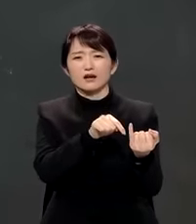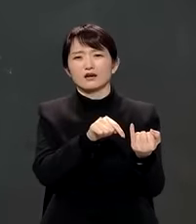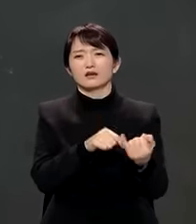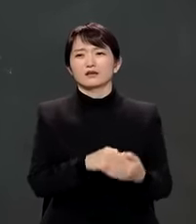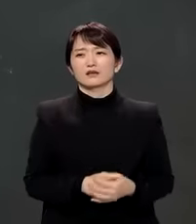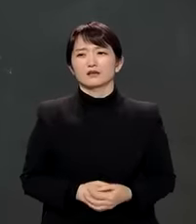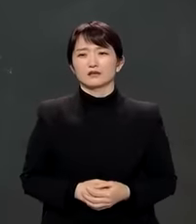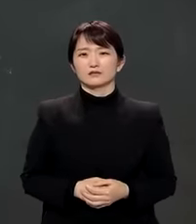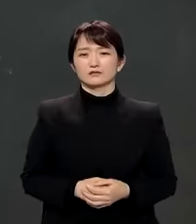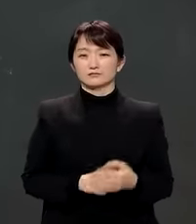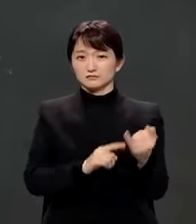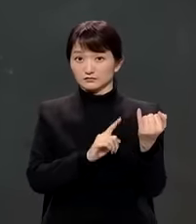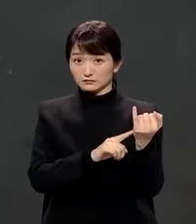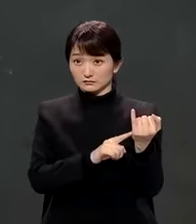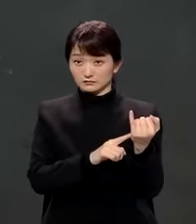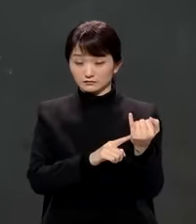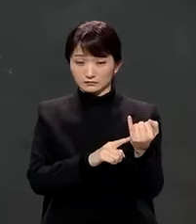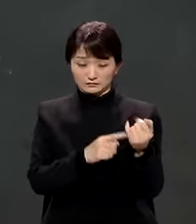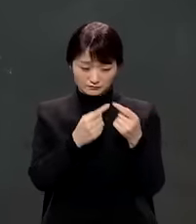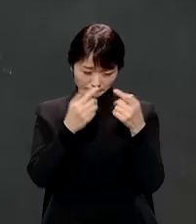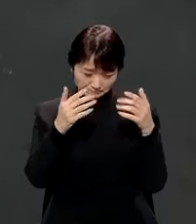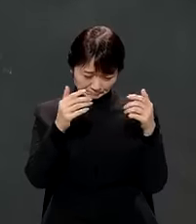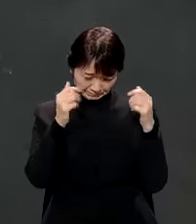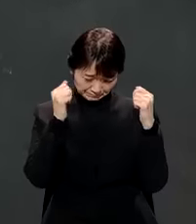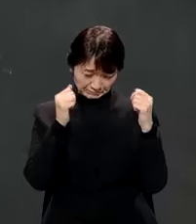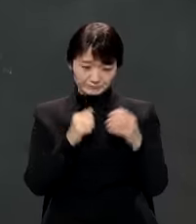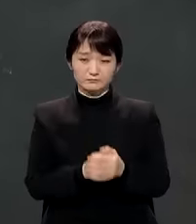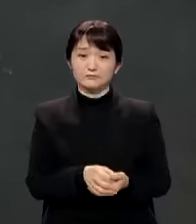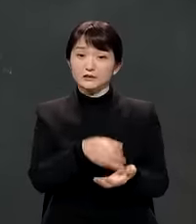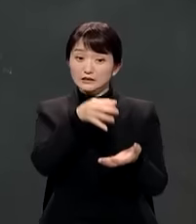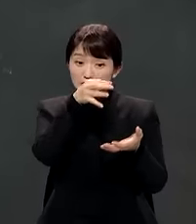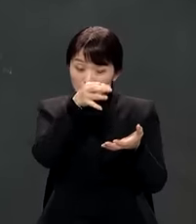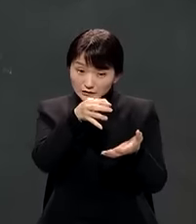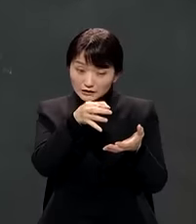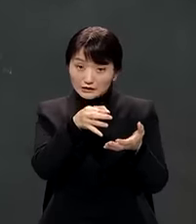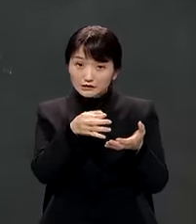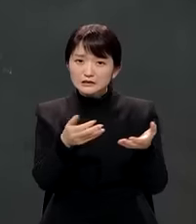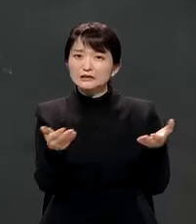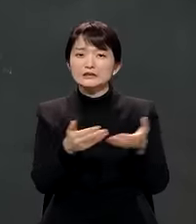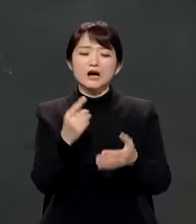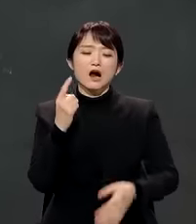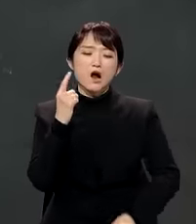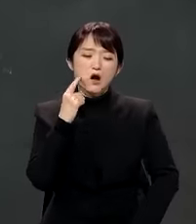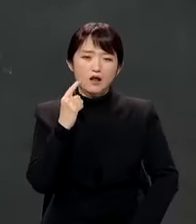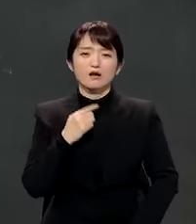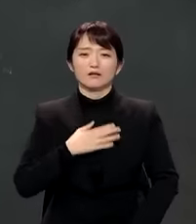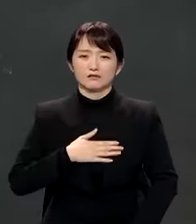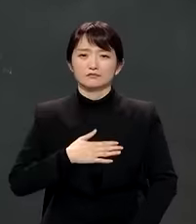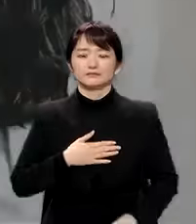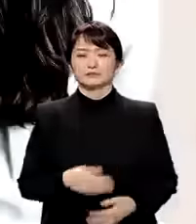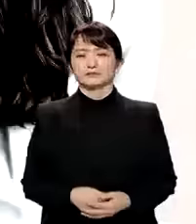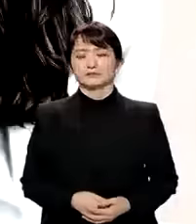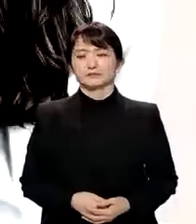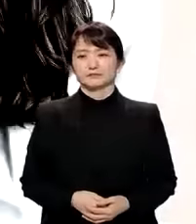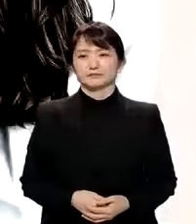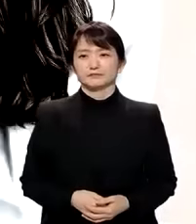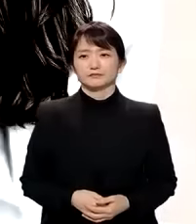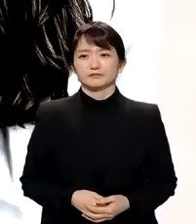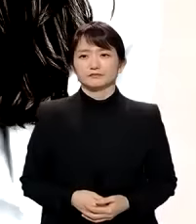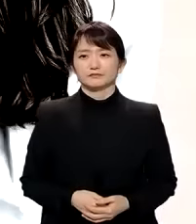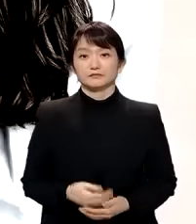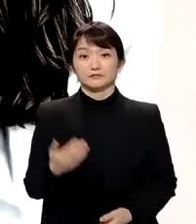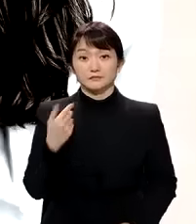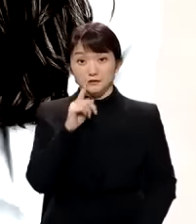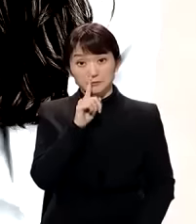예이 남성은 여성의 학벌 직업 그리고 재산이 모두 가짜라는 사실을 이제 인식하게 됩니다 아까 얘기 나왔던 한국